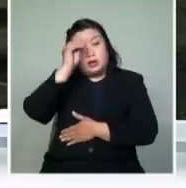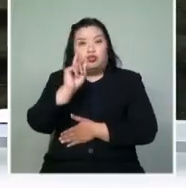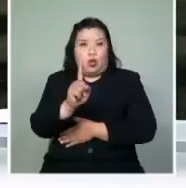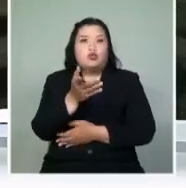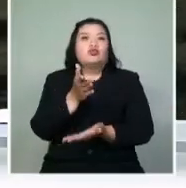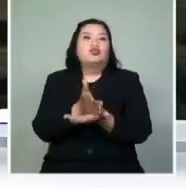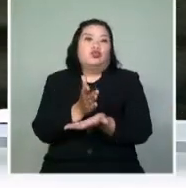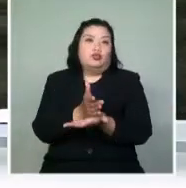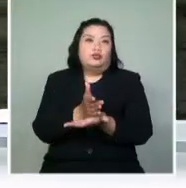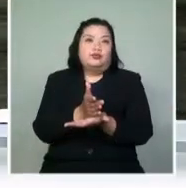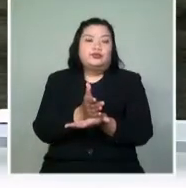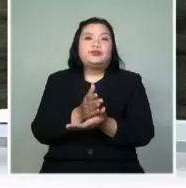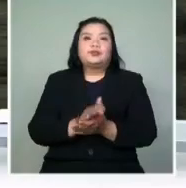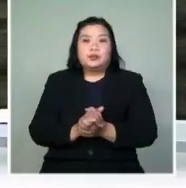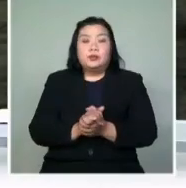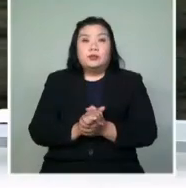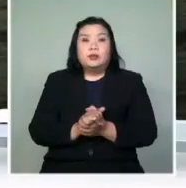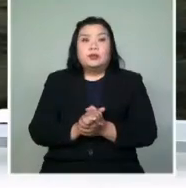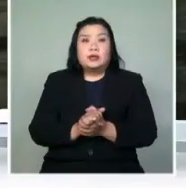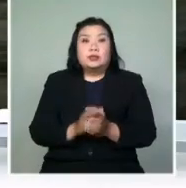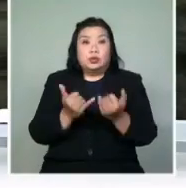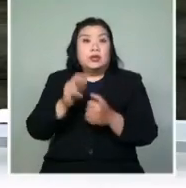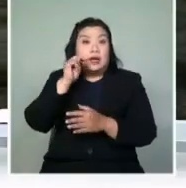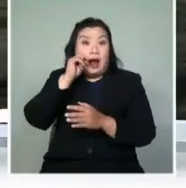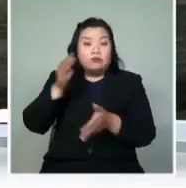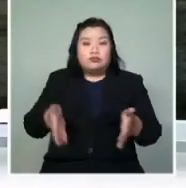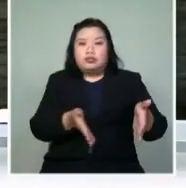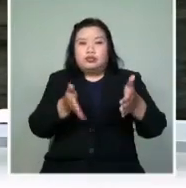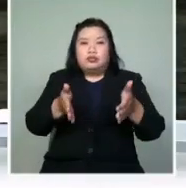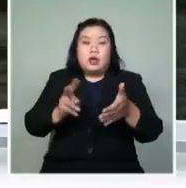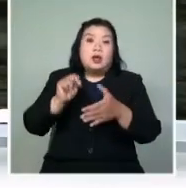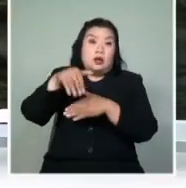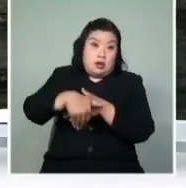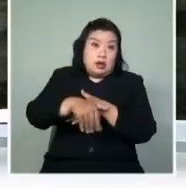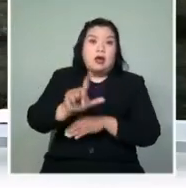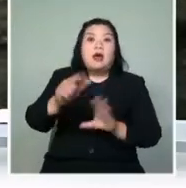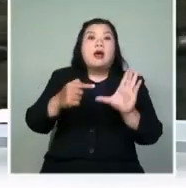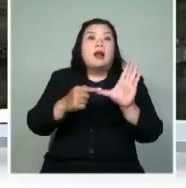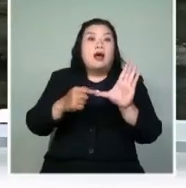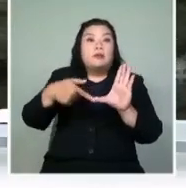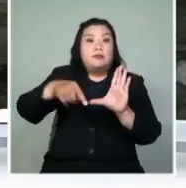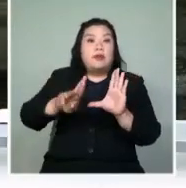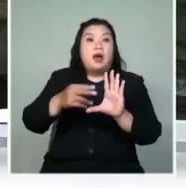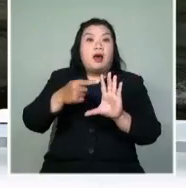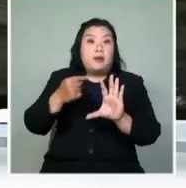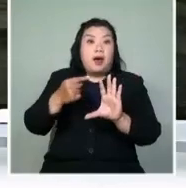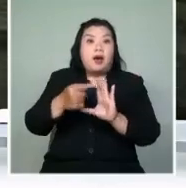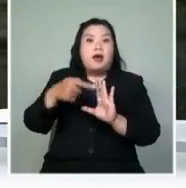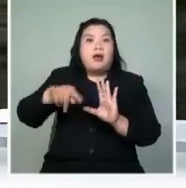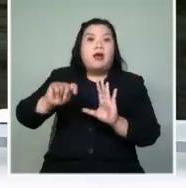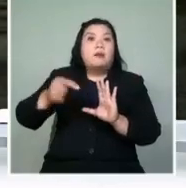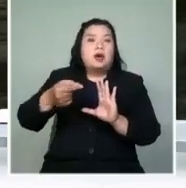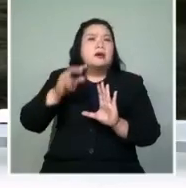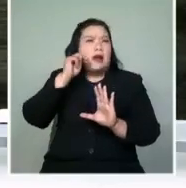าศปิดการเรียนการสอนเป็นการชั่วคราวก่อนขณะที่เขื่อนลำพระเพลิงนะครับน้ำในเขื่อนเนี่ยเยอะมากก็ต้องมีการระบายน้ำออกมา